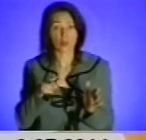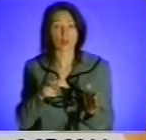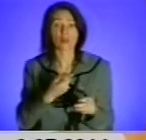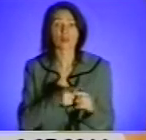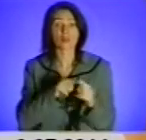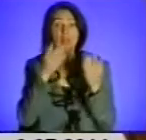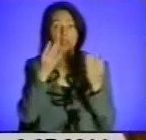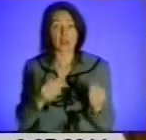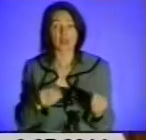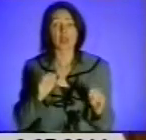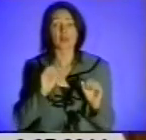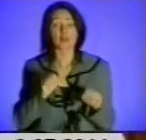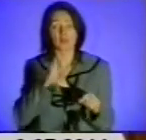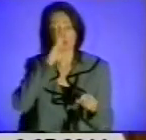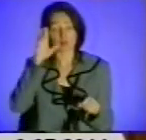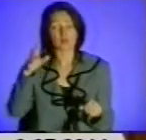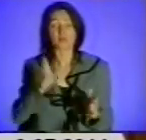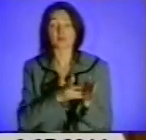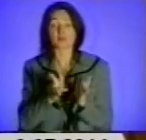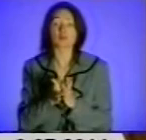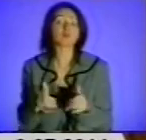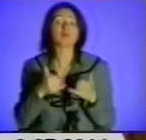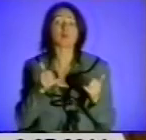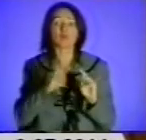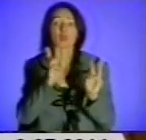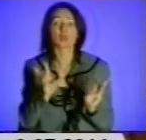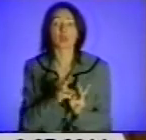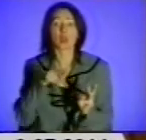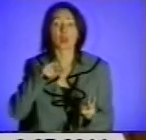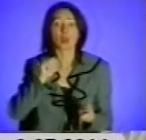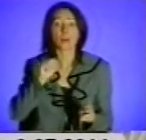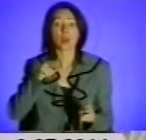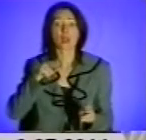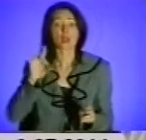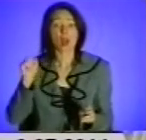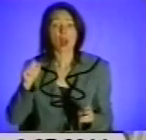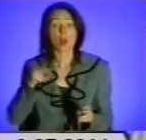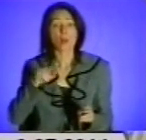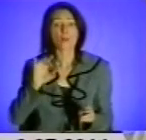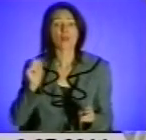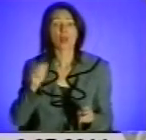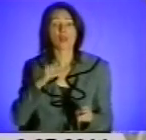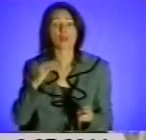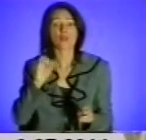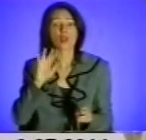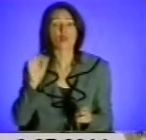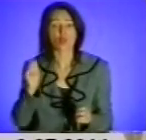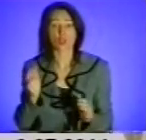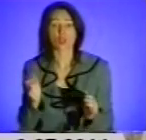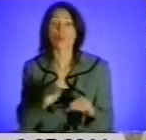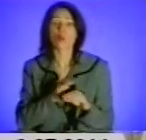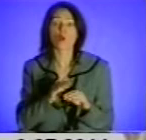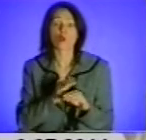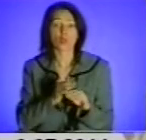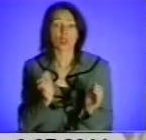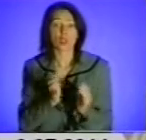християни вшановують святих Петра і Февронію, покровителів сім'ї та шлюбу. Сьогодні вся політика нашої держави, політика соціальних